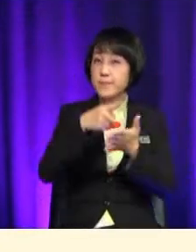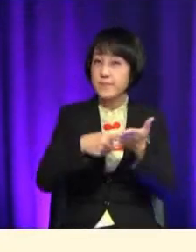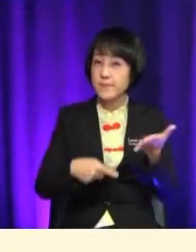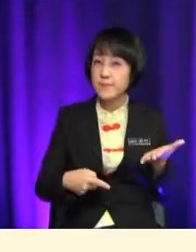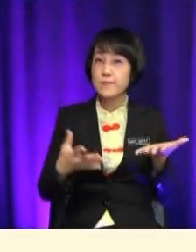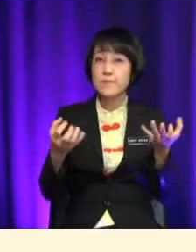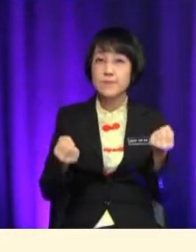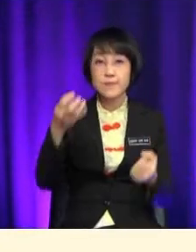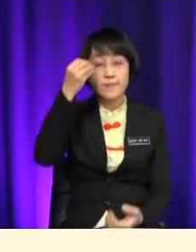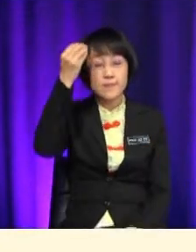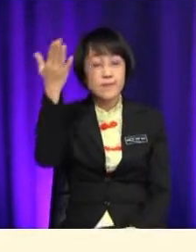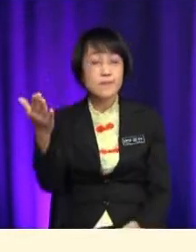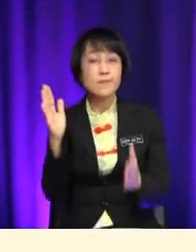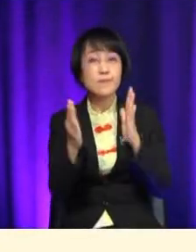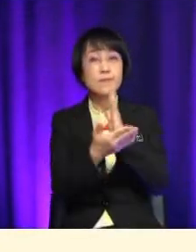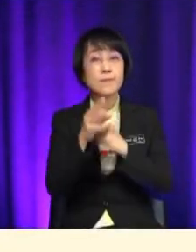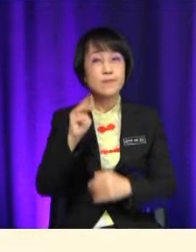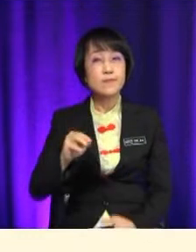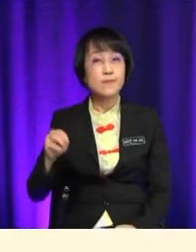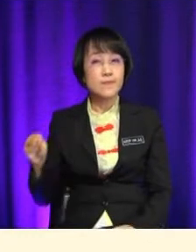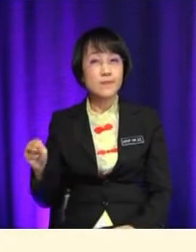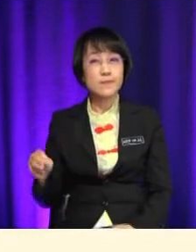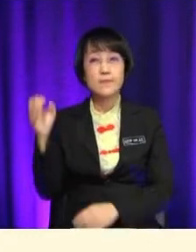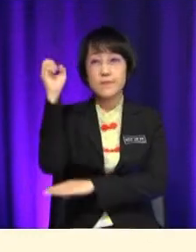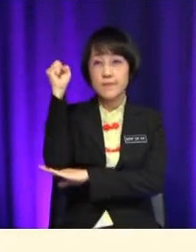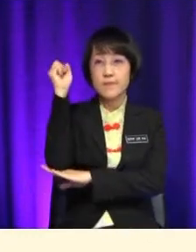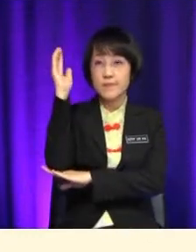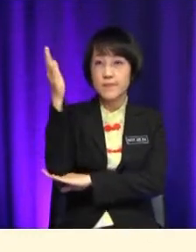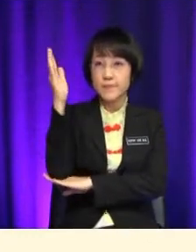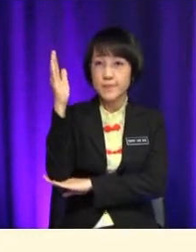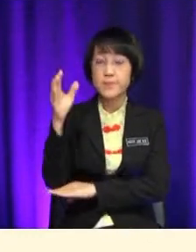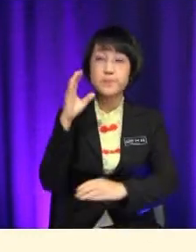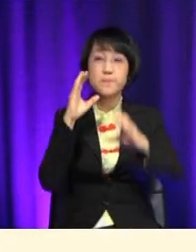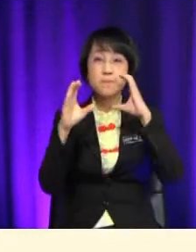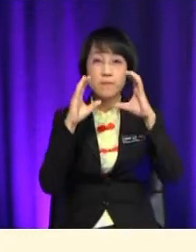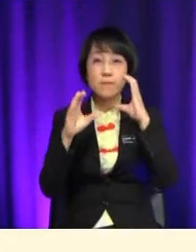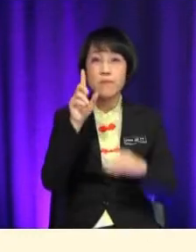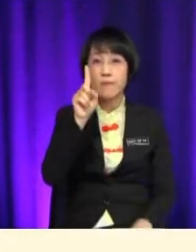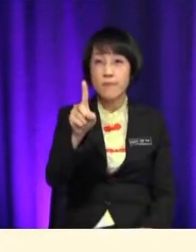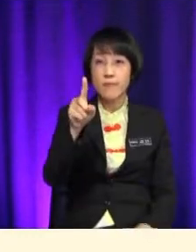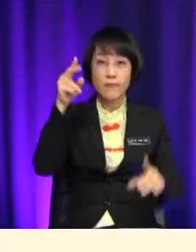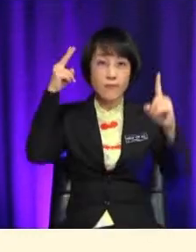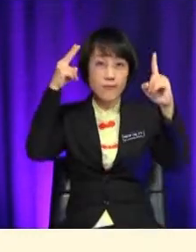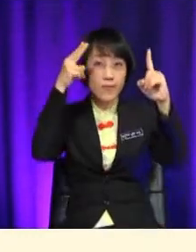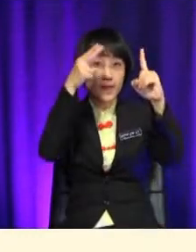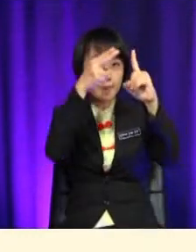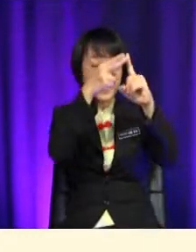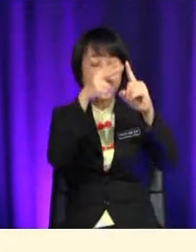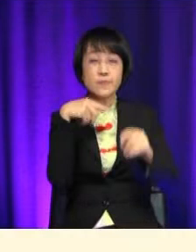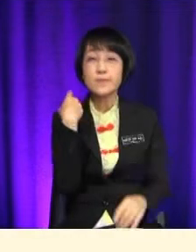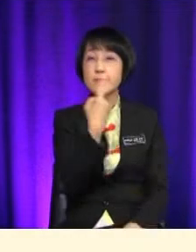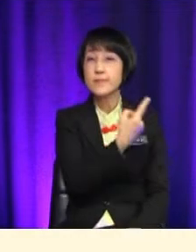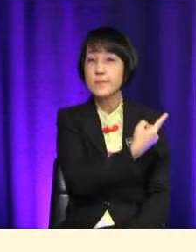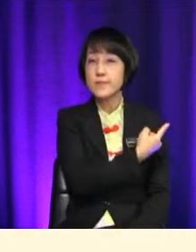oleh murid-murid saya. Okey, yang kedua, syarahan ni adalah komunikasi sahala. Maknanya kita menyampaikan maklumat